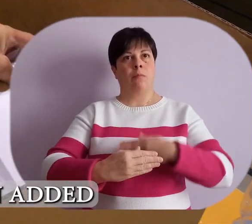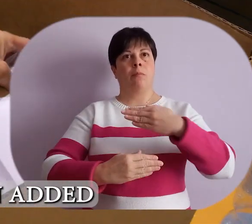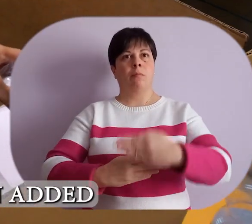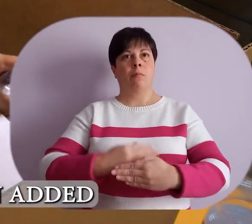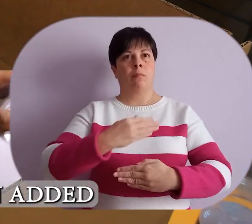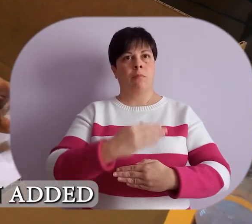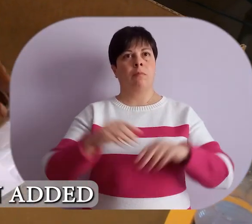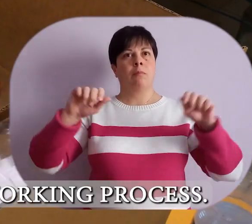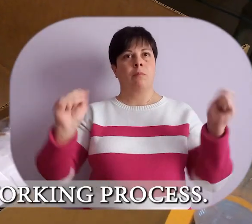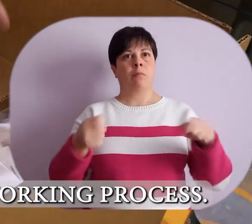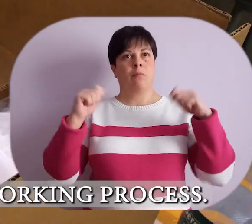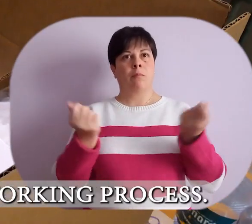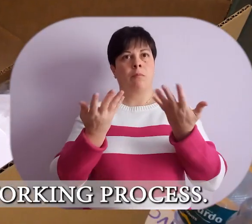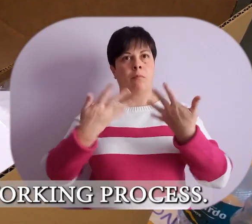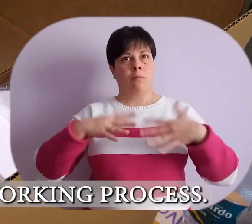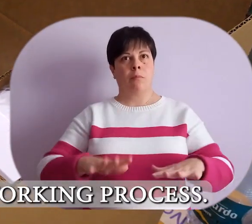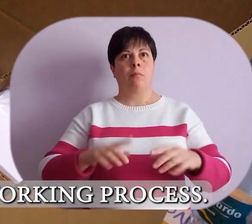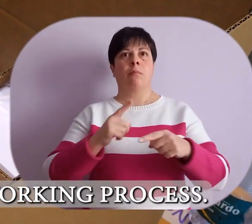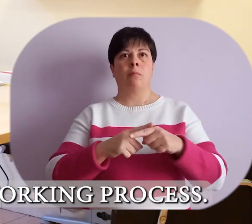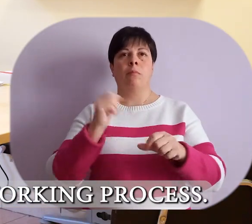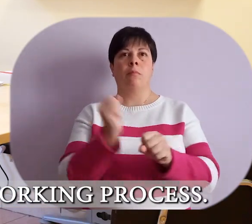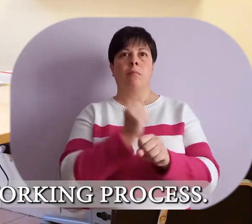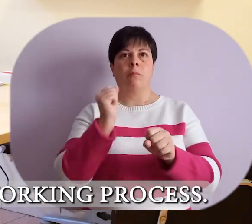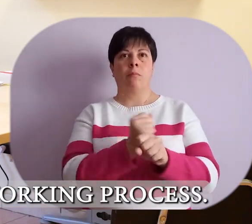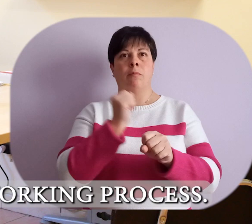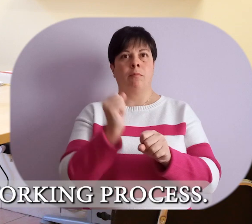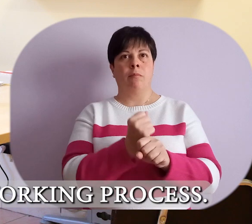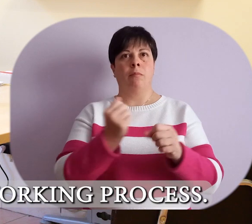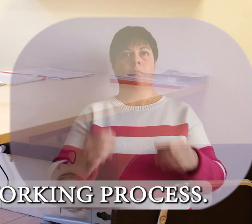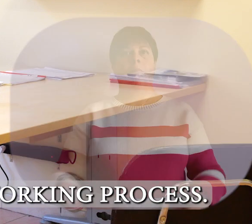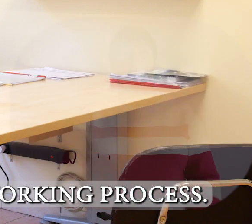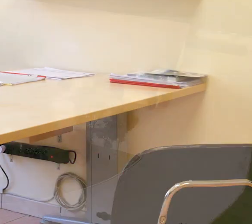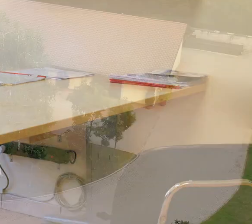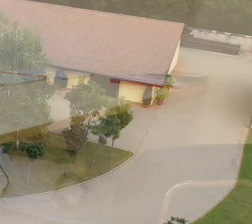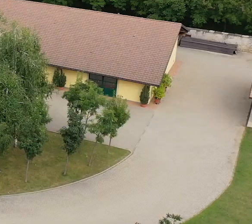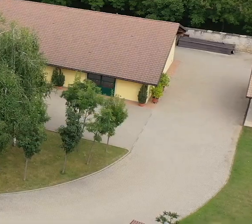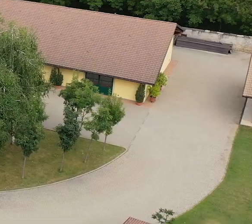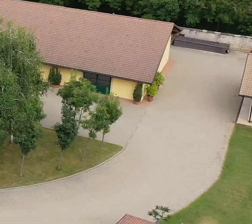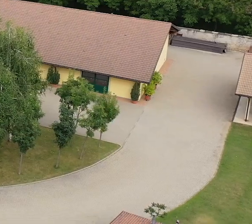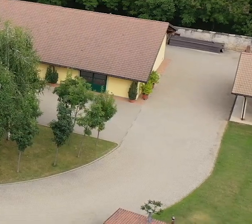disabilità sia un valore aggiunto al processo operativo e lavorativo.